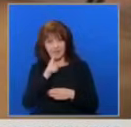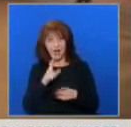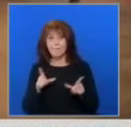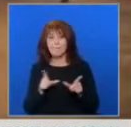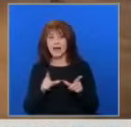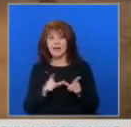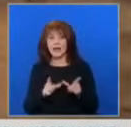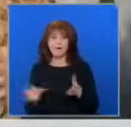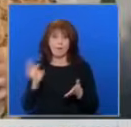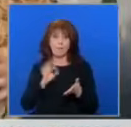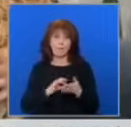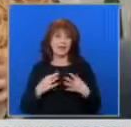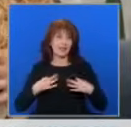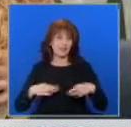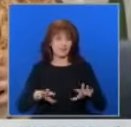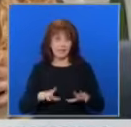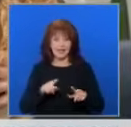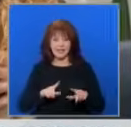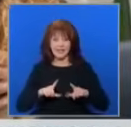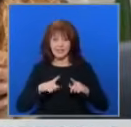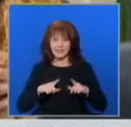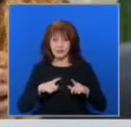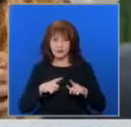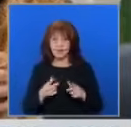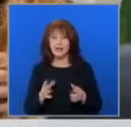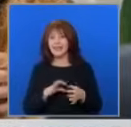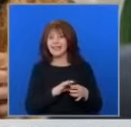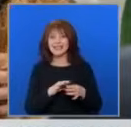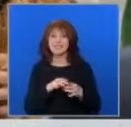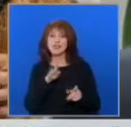попадна сред освободените. Тази сутрин екипът ни повторно